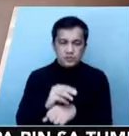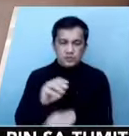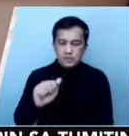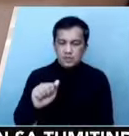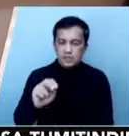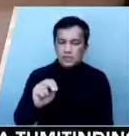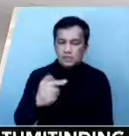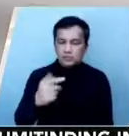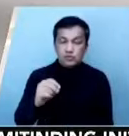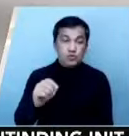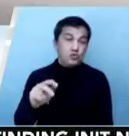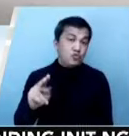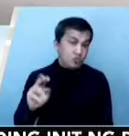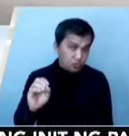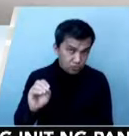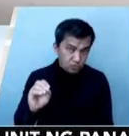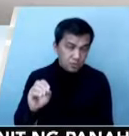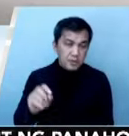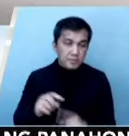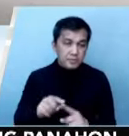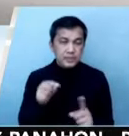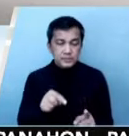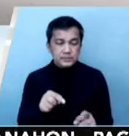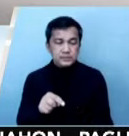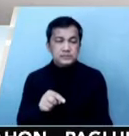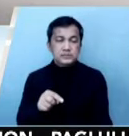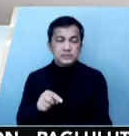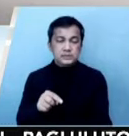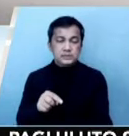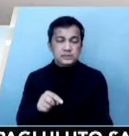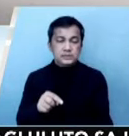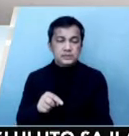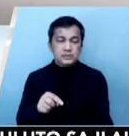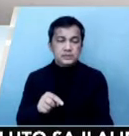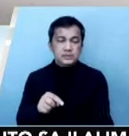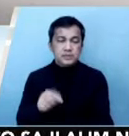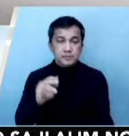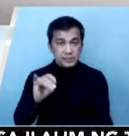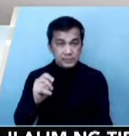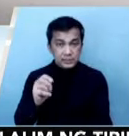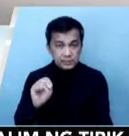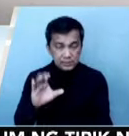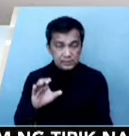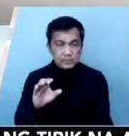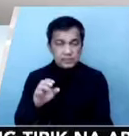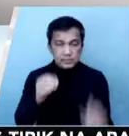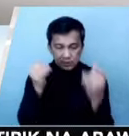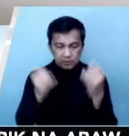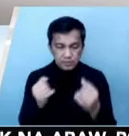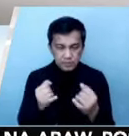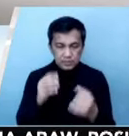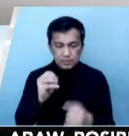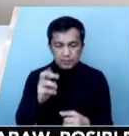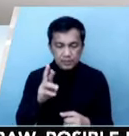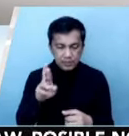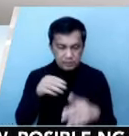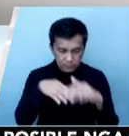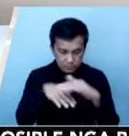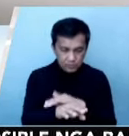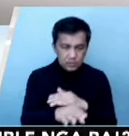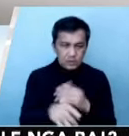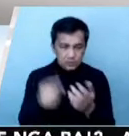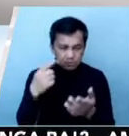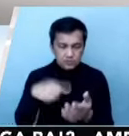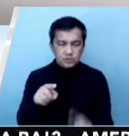Yun nga lang, kailangan pang sumailalim si Krian sa magnetic resonance imaging o MRI para malaman ang